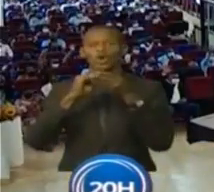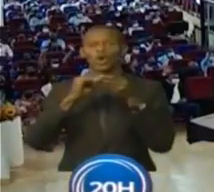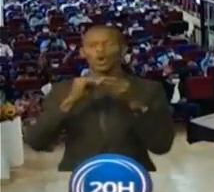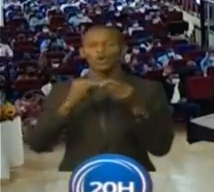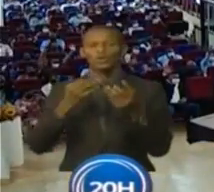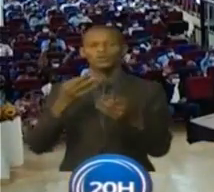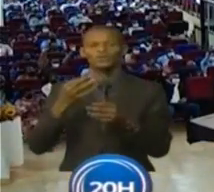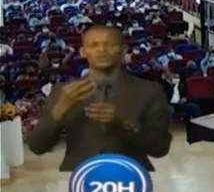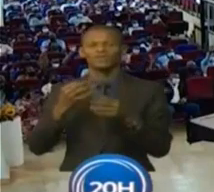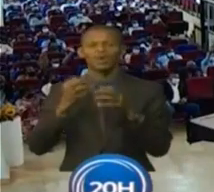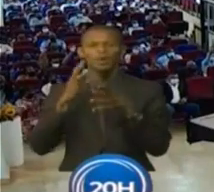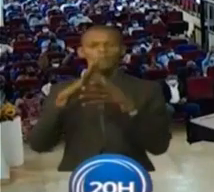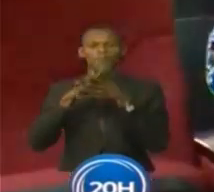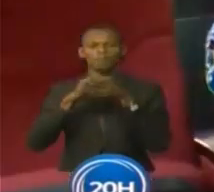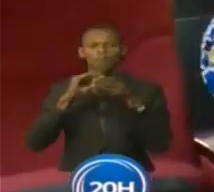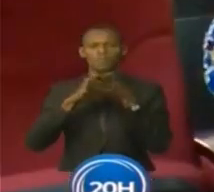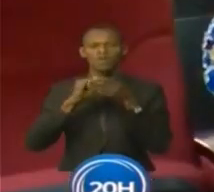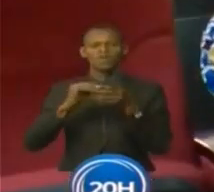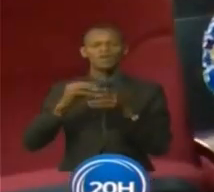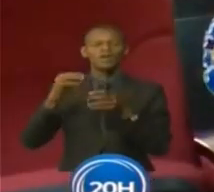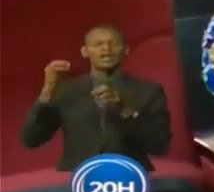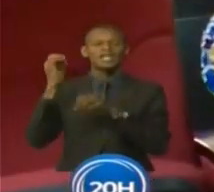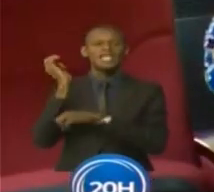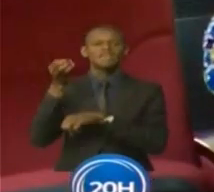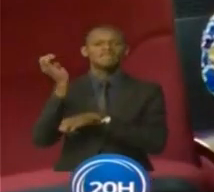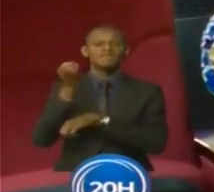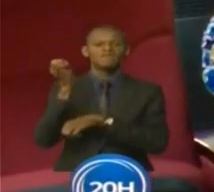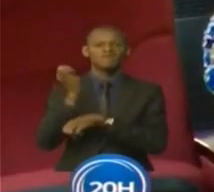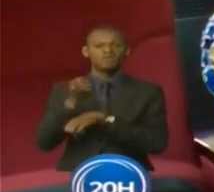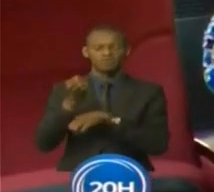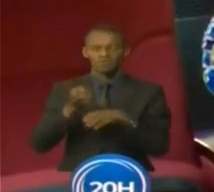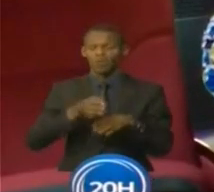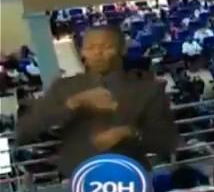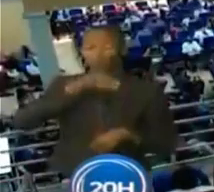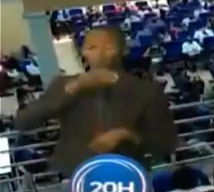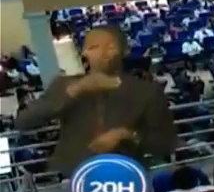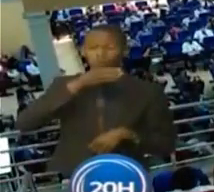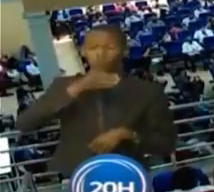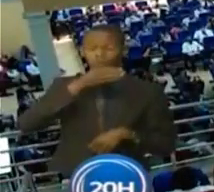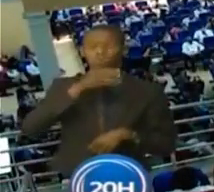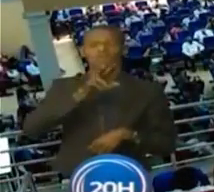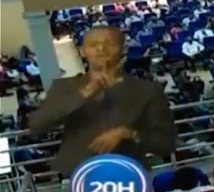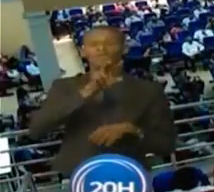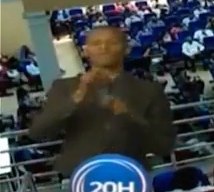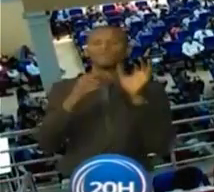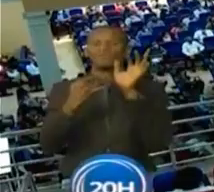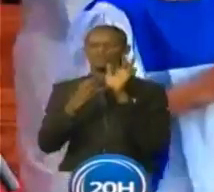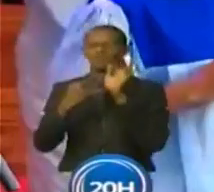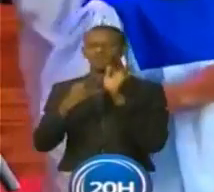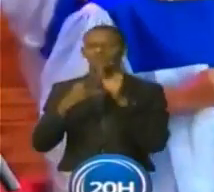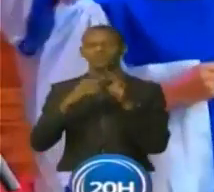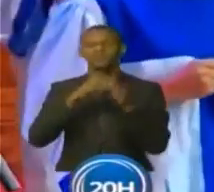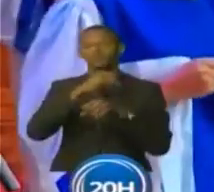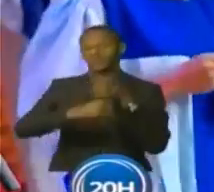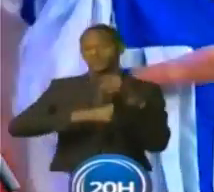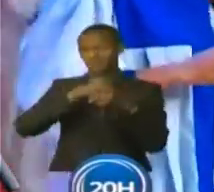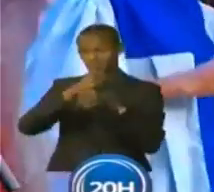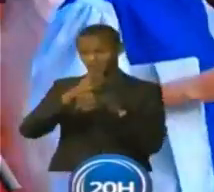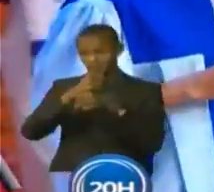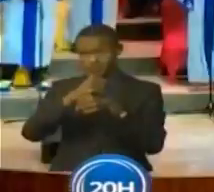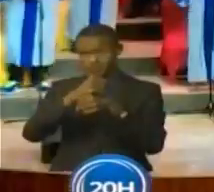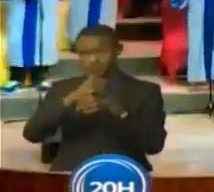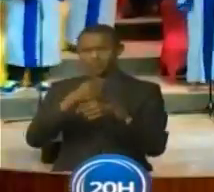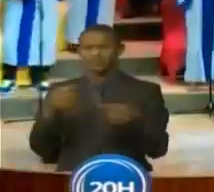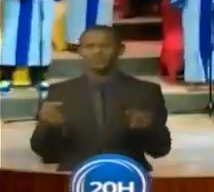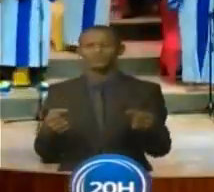C'est ici dans la capitale congolaise que cette extension de l'église La Borne a vu le jour en RDC et aujourd'hui, elle célèbre ses 26